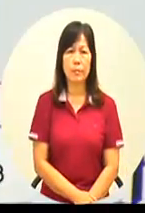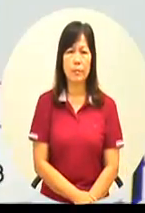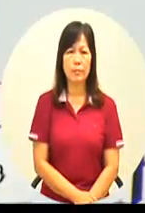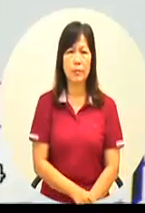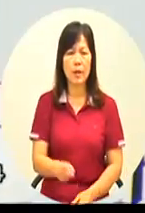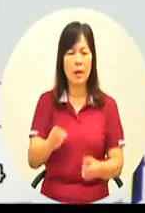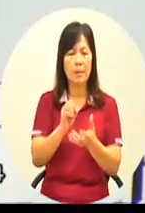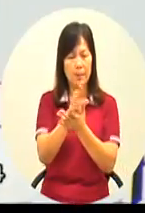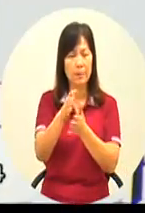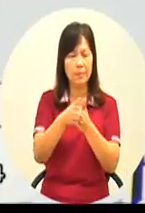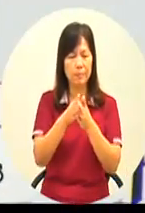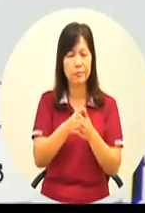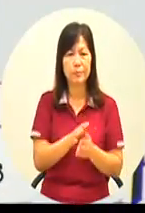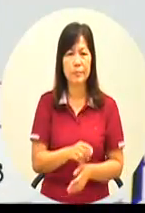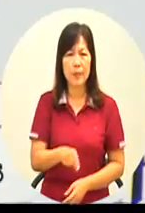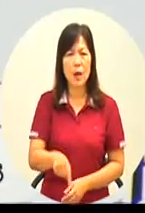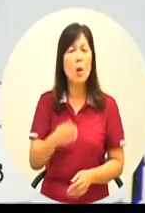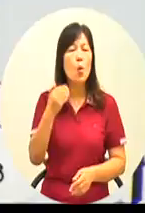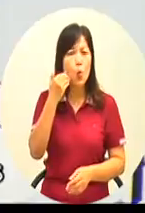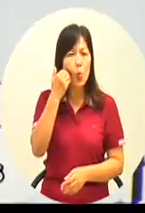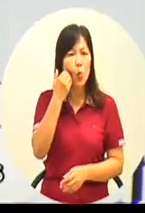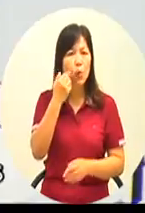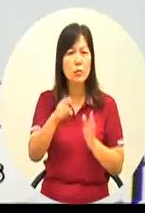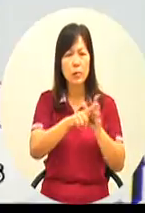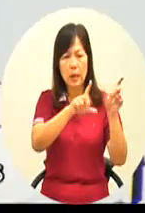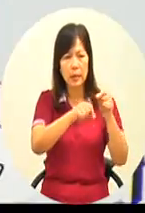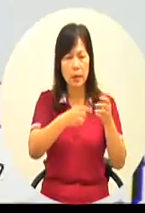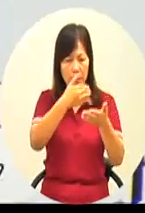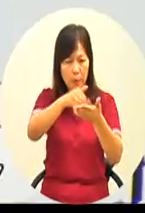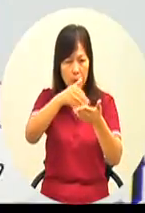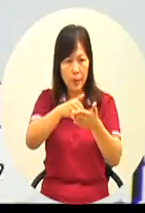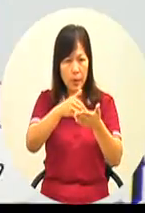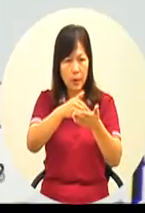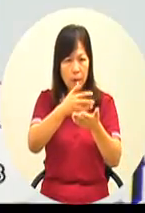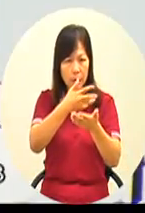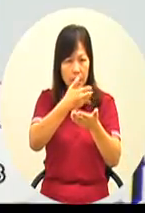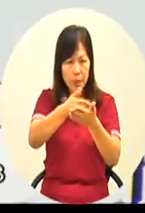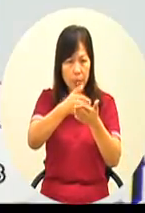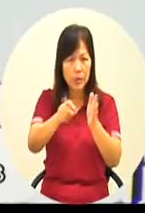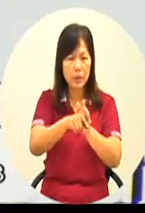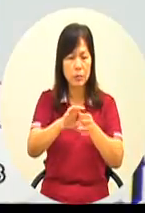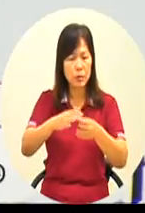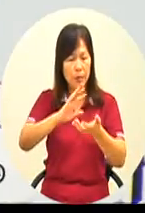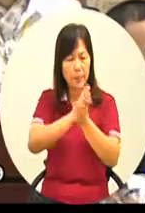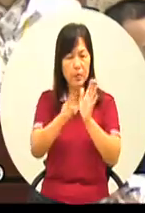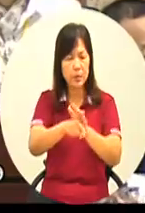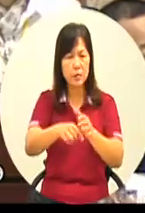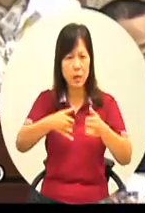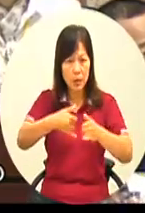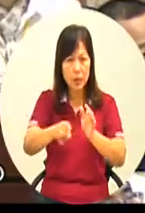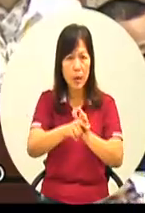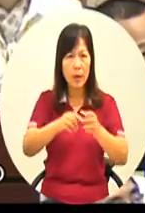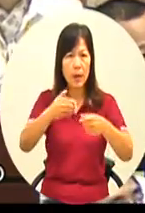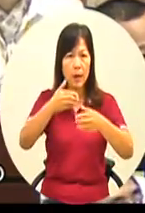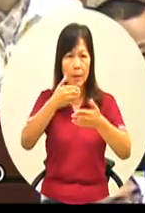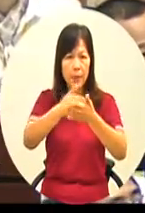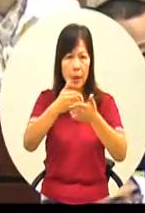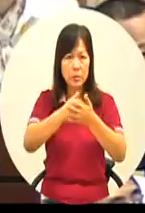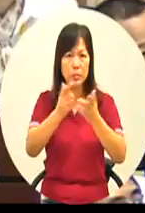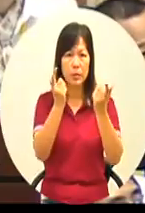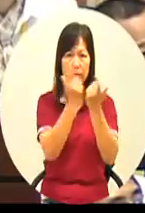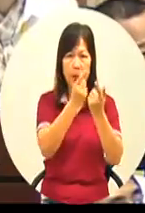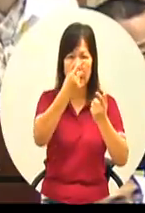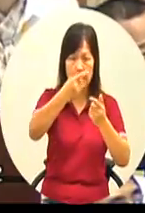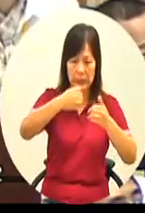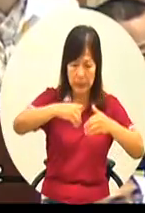改元报告吼，卡输也是要照编定的方法，这条路，我内可能会变作美术北一街